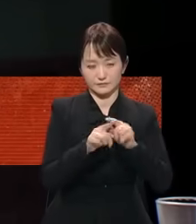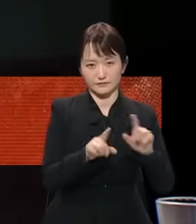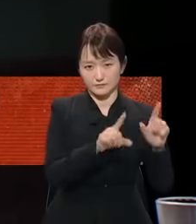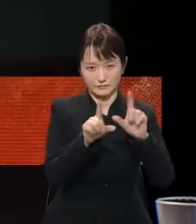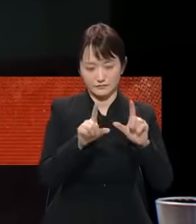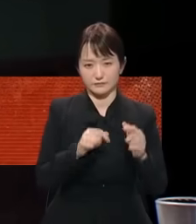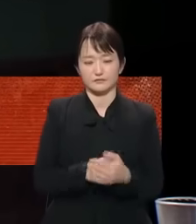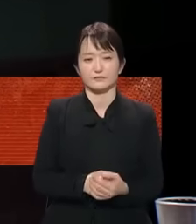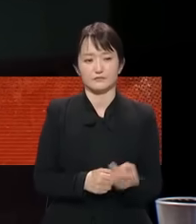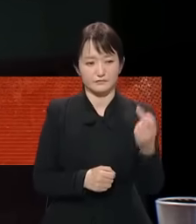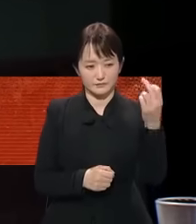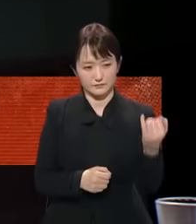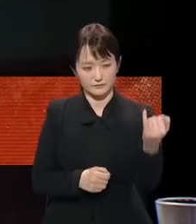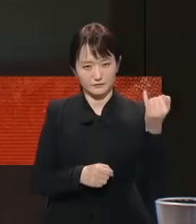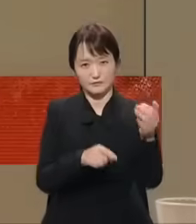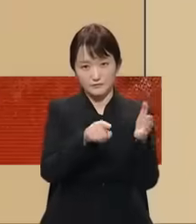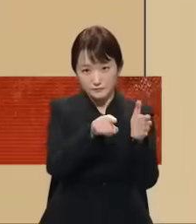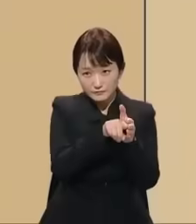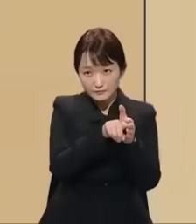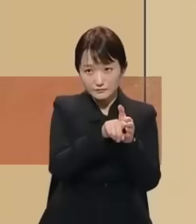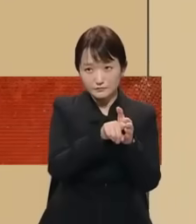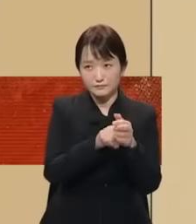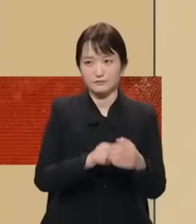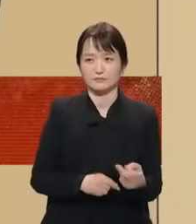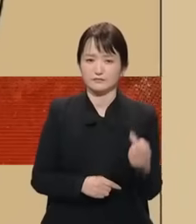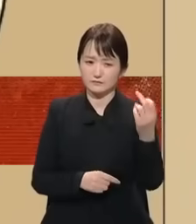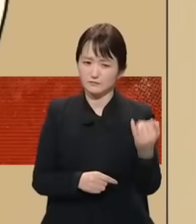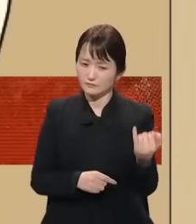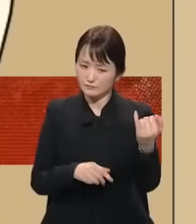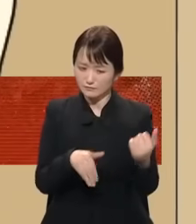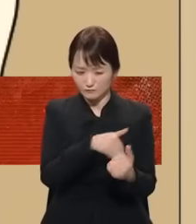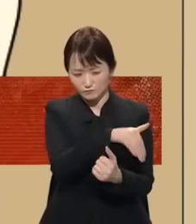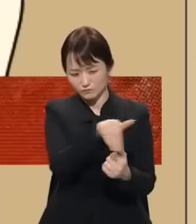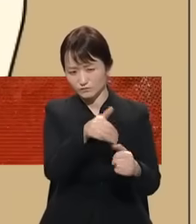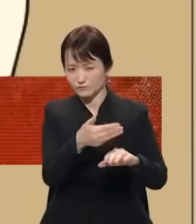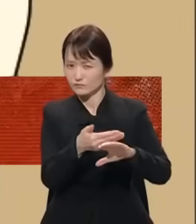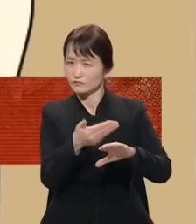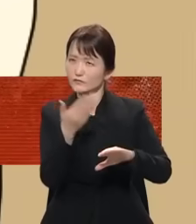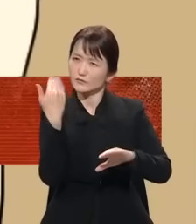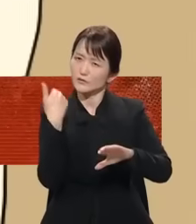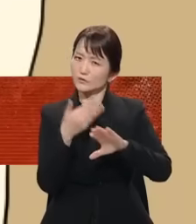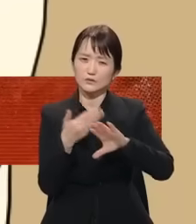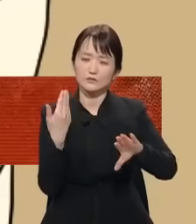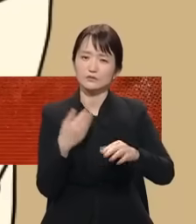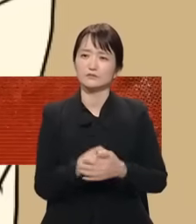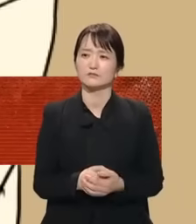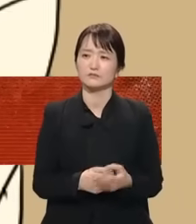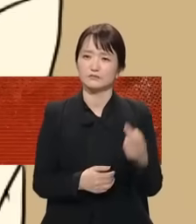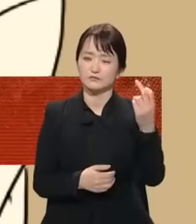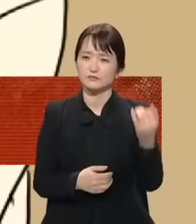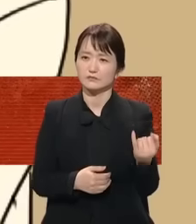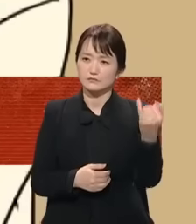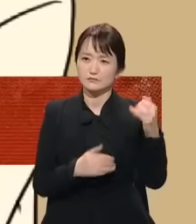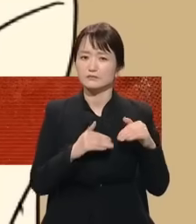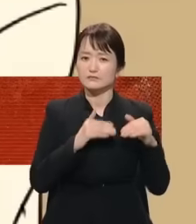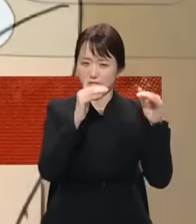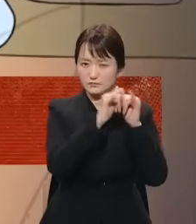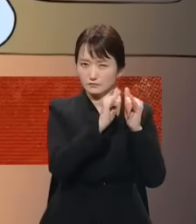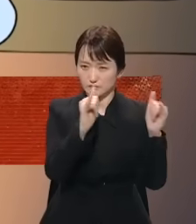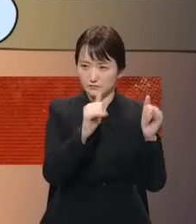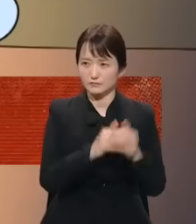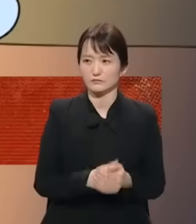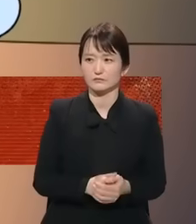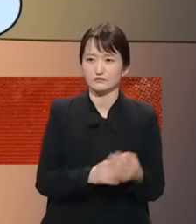의지할 수밖에 없었다고 합니다. 그런데 뭔가 그 형 누나의 분위기가 예전과 달랐다는 거죠. 으흠. 그 당시에 형 누나는 이미 성인이었는데요.